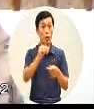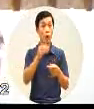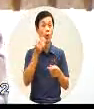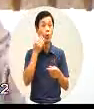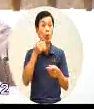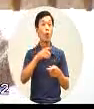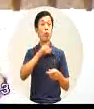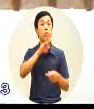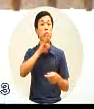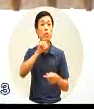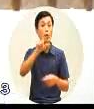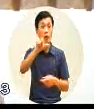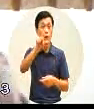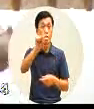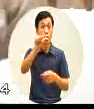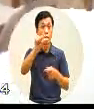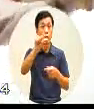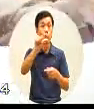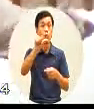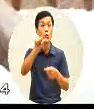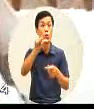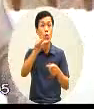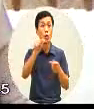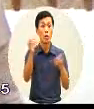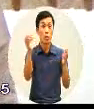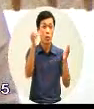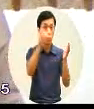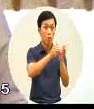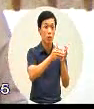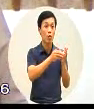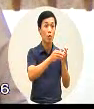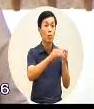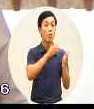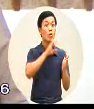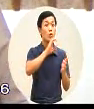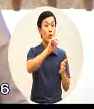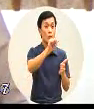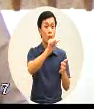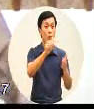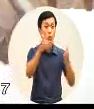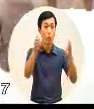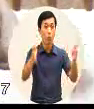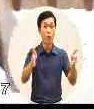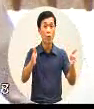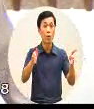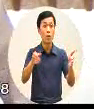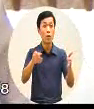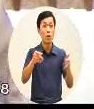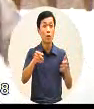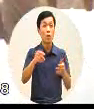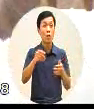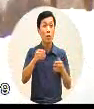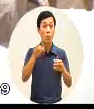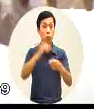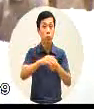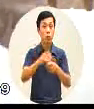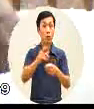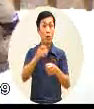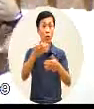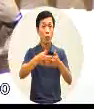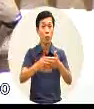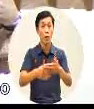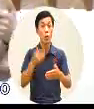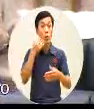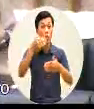十五岁扣三十万扣了就九十五啊，都含美电费、总统变少岁啊！你这条无你，你若要扣爱